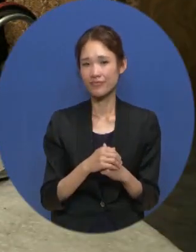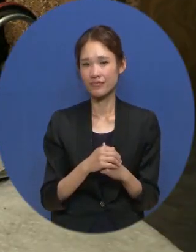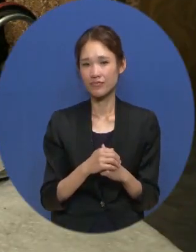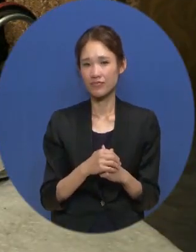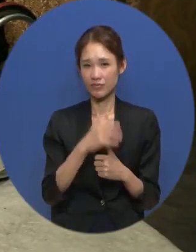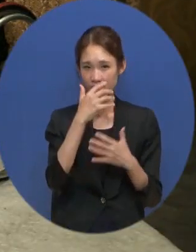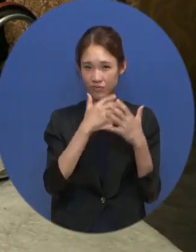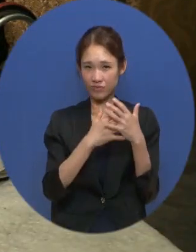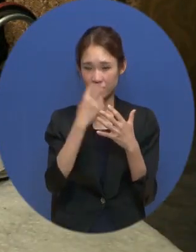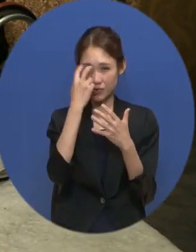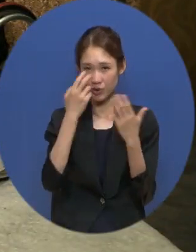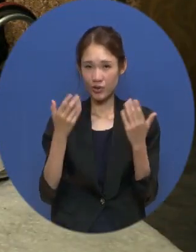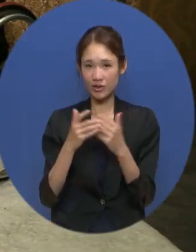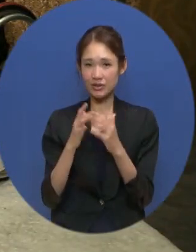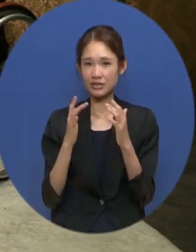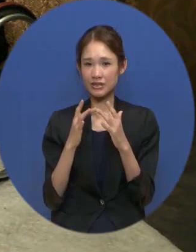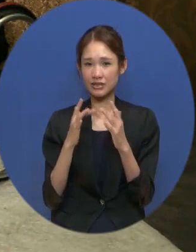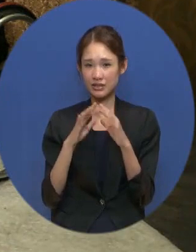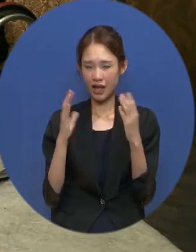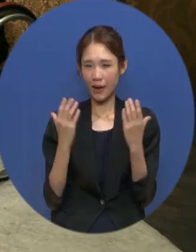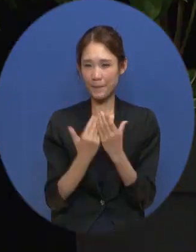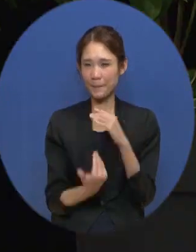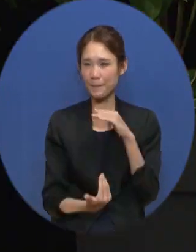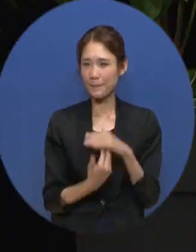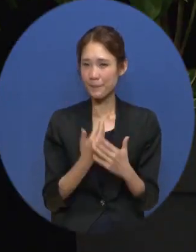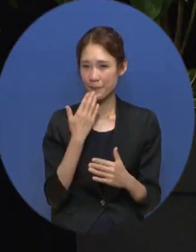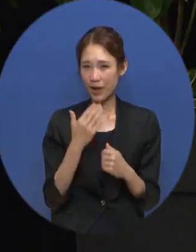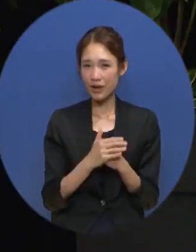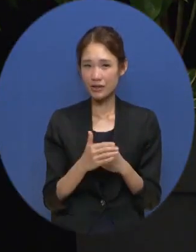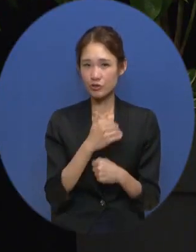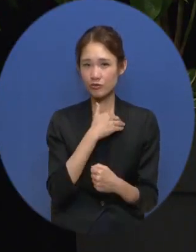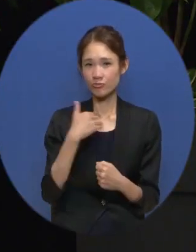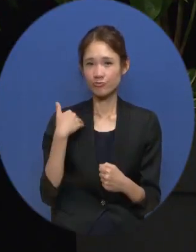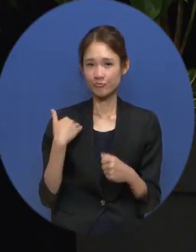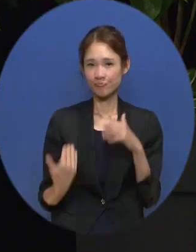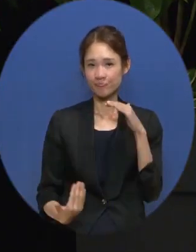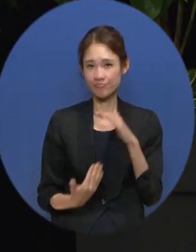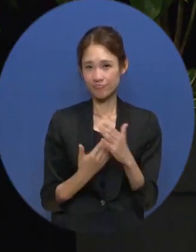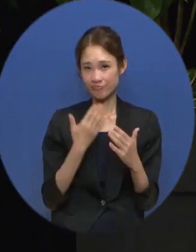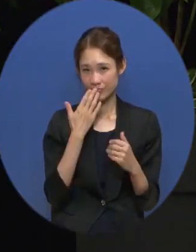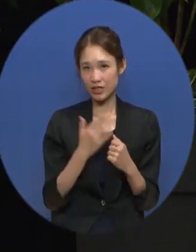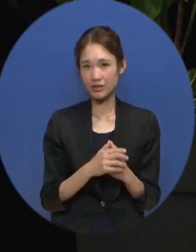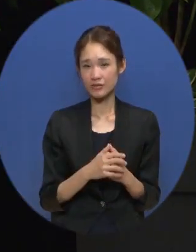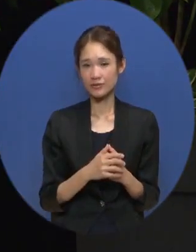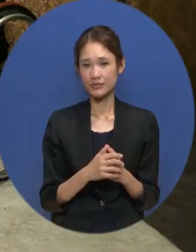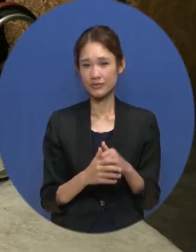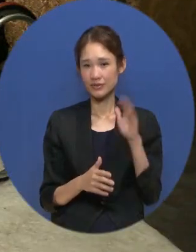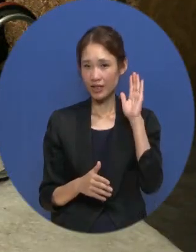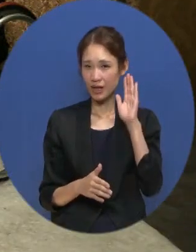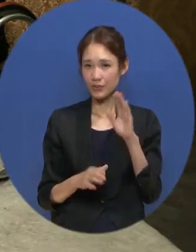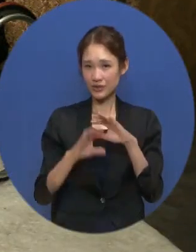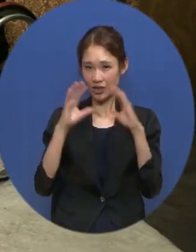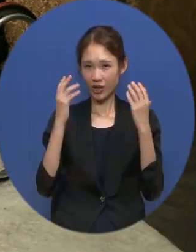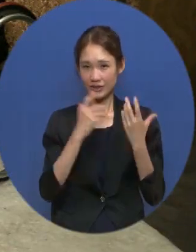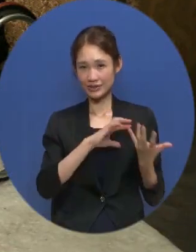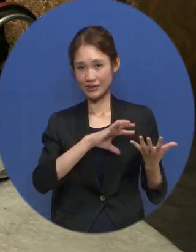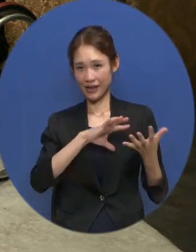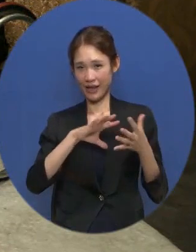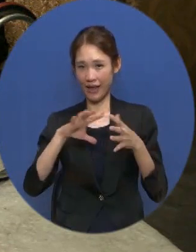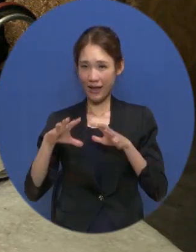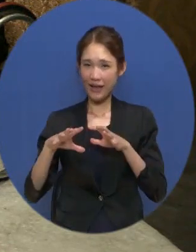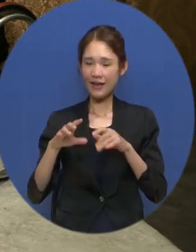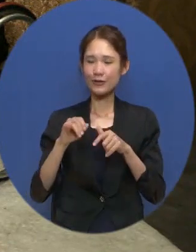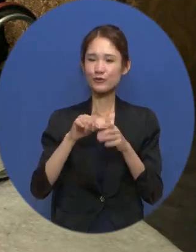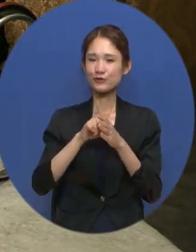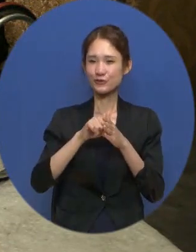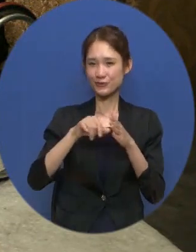모니터링 업무는 네. 온라인 상에서 모두 이루어지기 때문에 그러네요. 충분히 가능한 일이라고 생각을 합니다. 아, 네. 앞으로 이제 전 세계로 뻗어나가는 오토